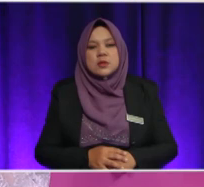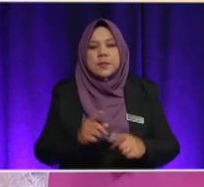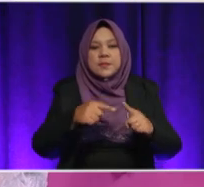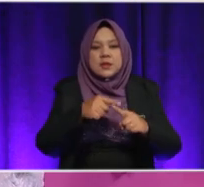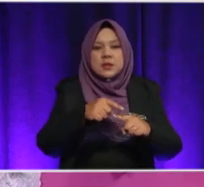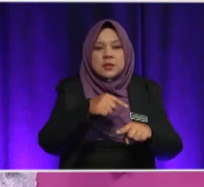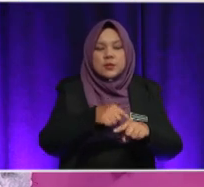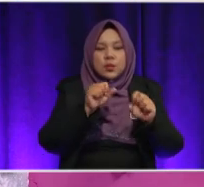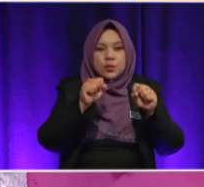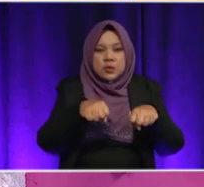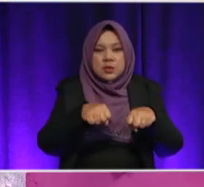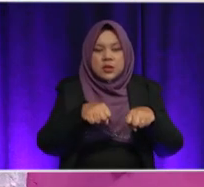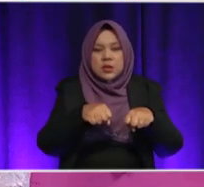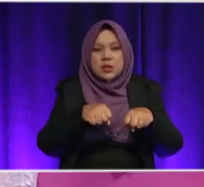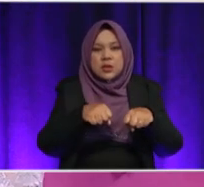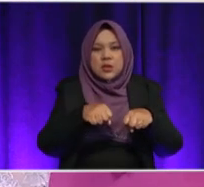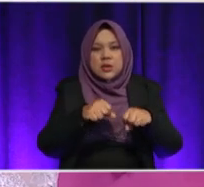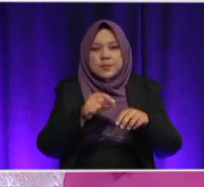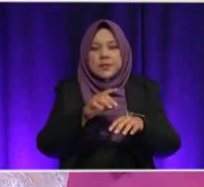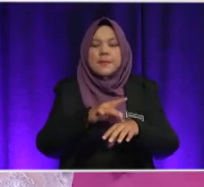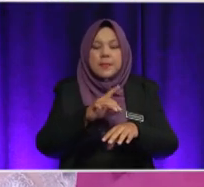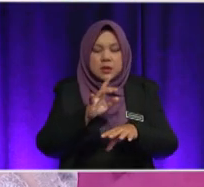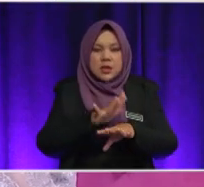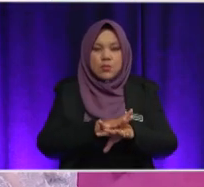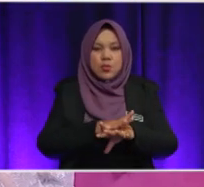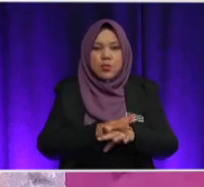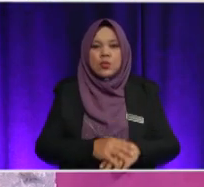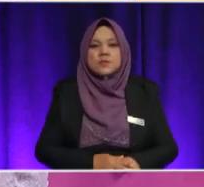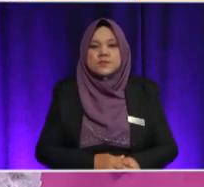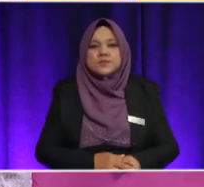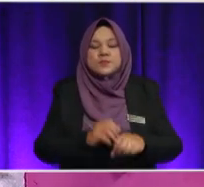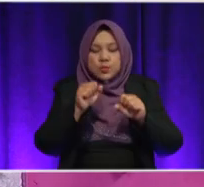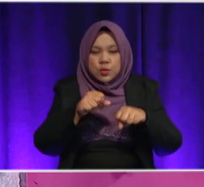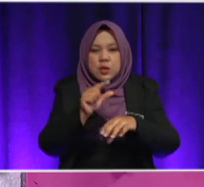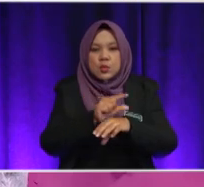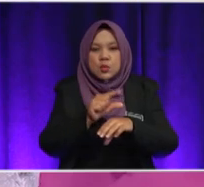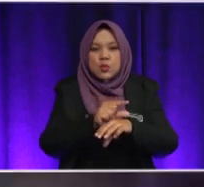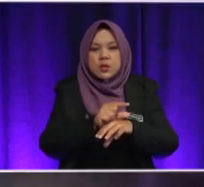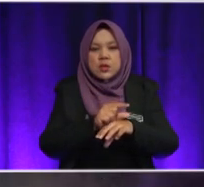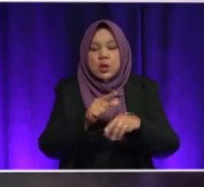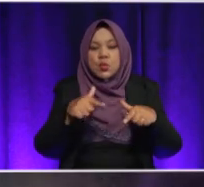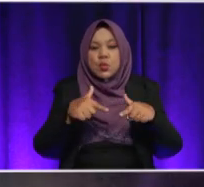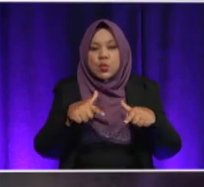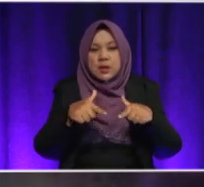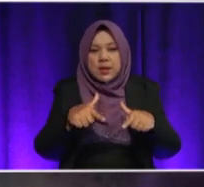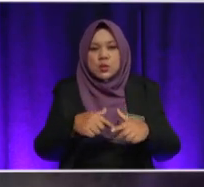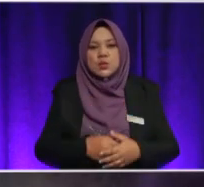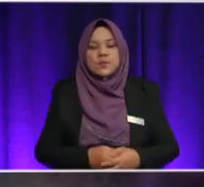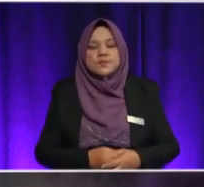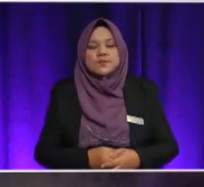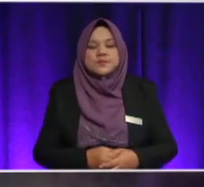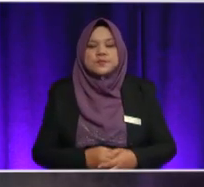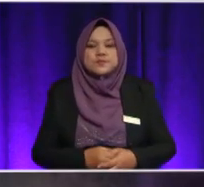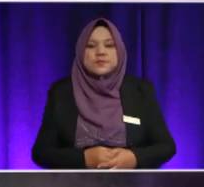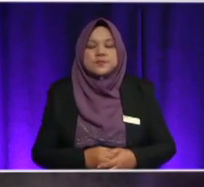kita ya boleh menyebabkan kita mendapat penyakit malaria jadi boleh menggunakan kulit pokok sinchona ini ataupun kue Nina